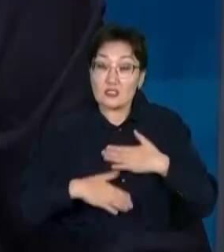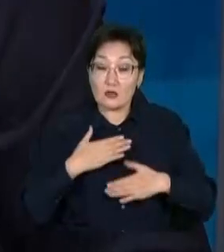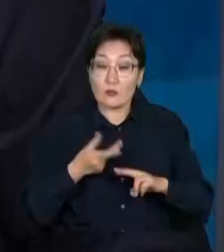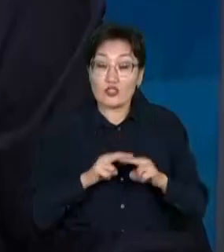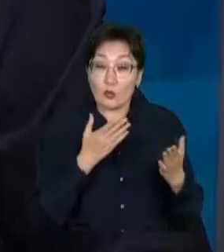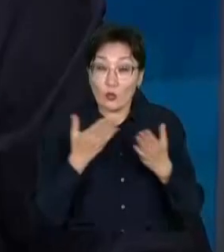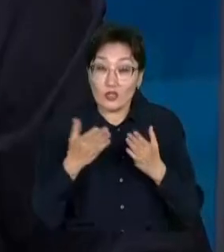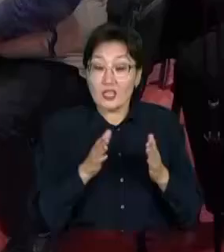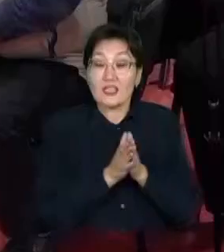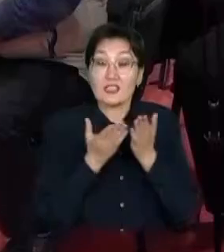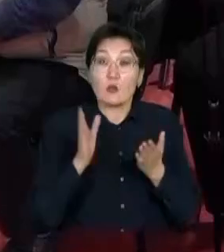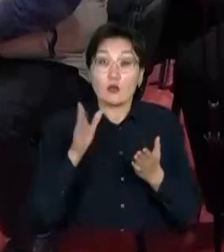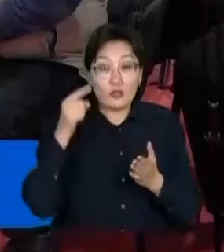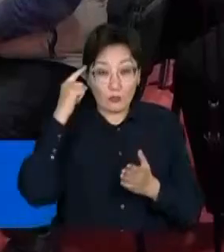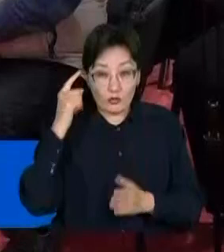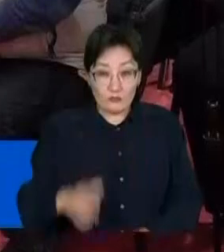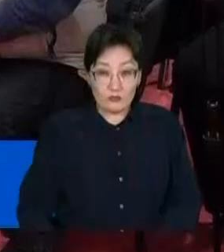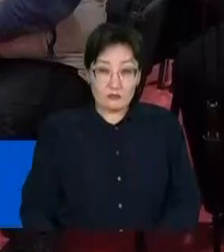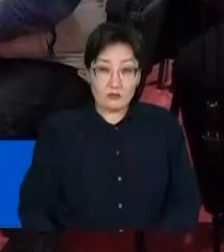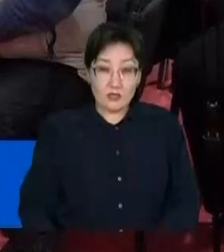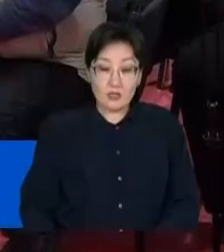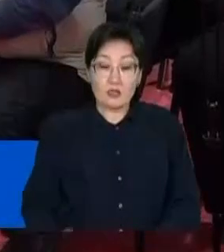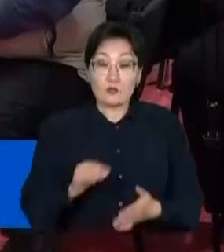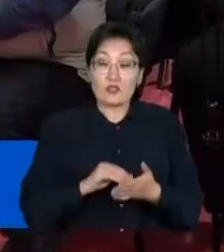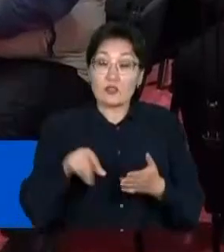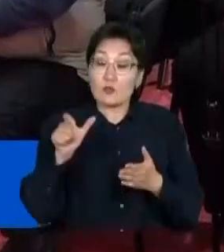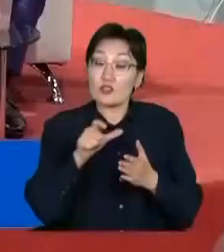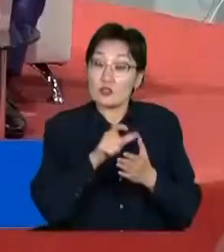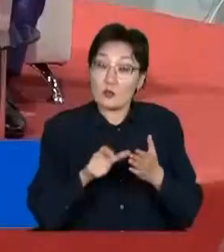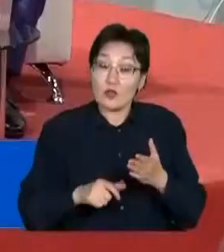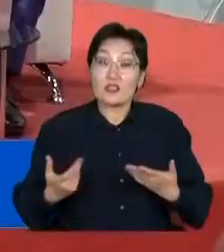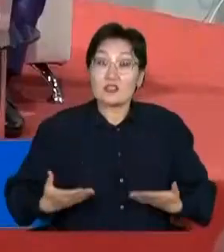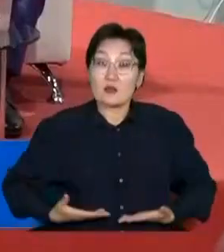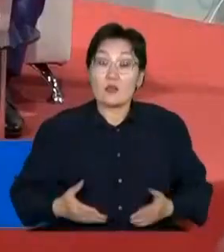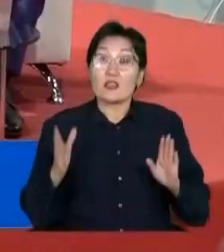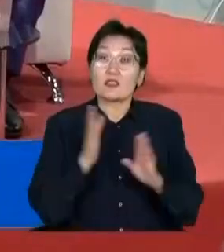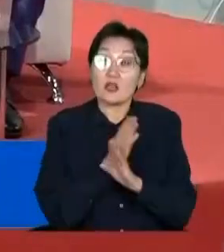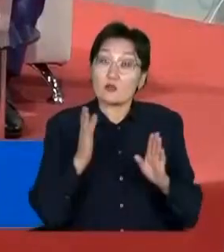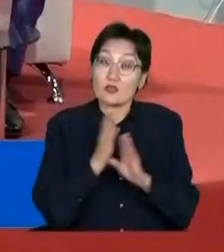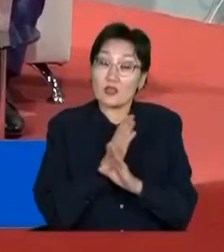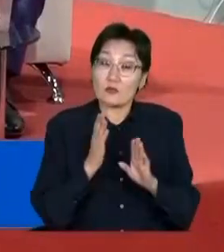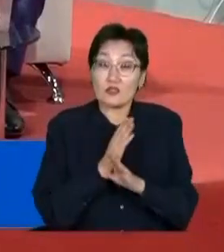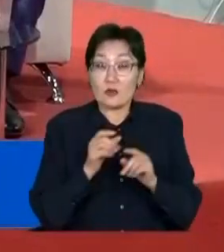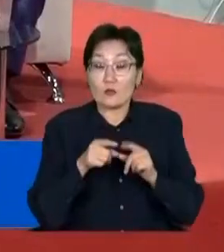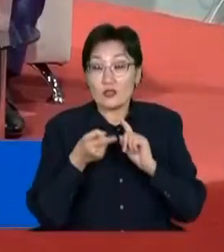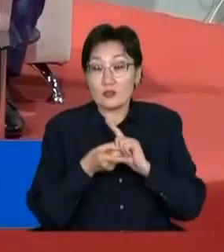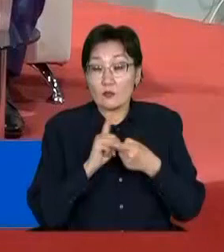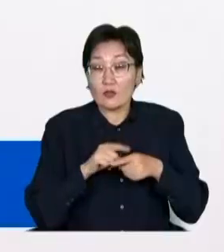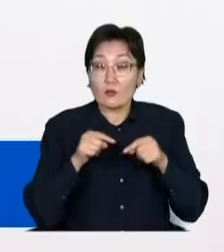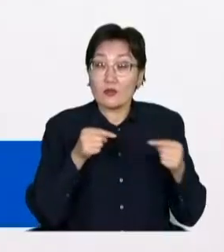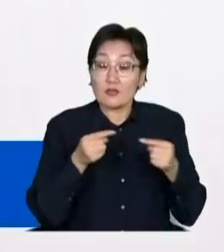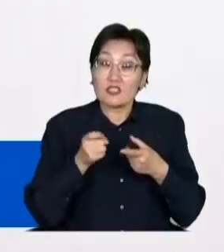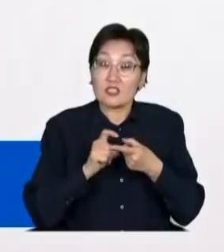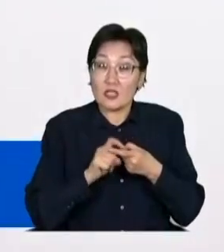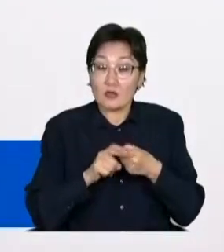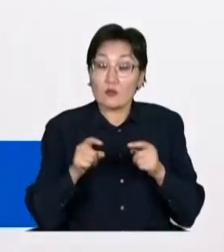оқылатын кітап болады деп ойлаймын. Ақын өлеңдерінде өмір, тағдыр, табиғат тылсымдары өзара астасып жатады.